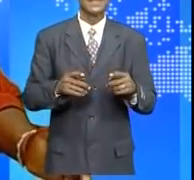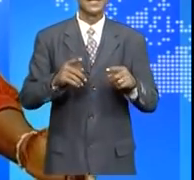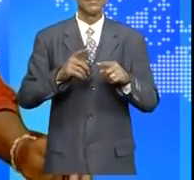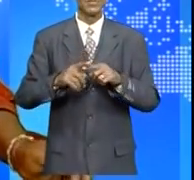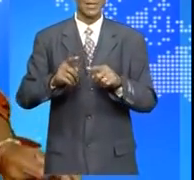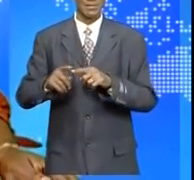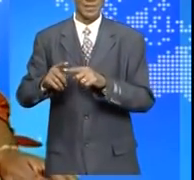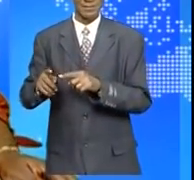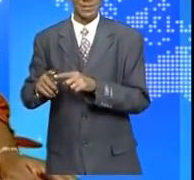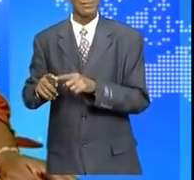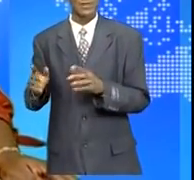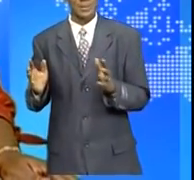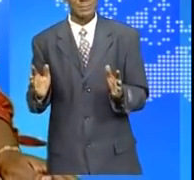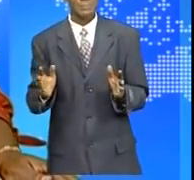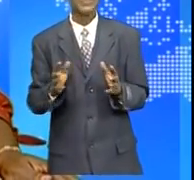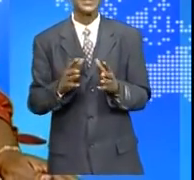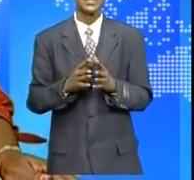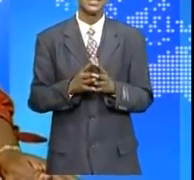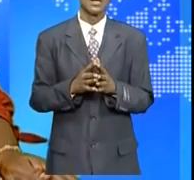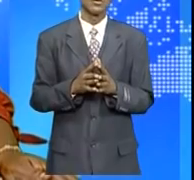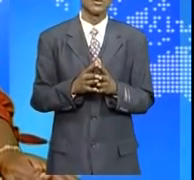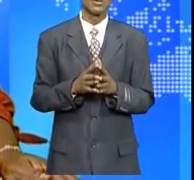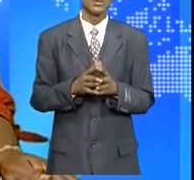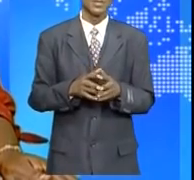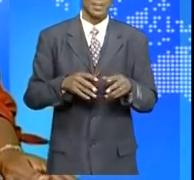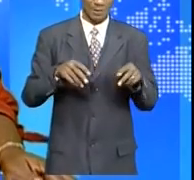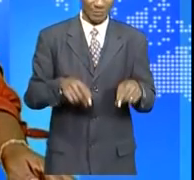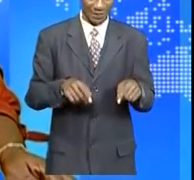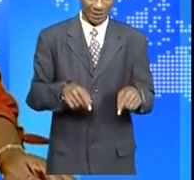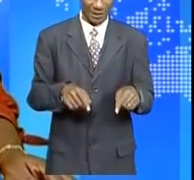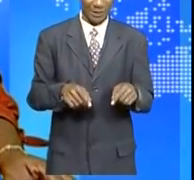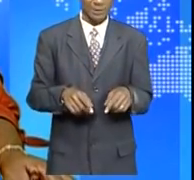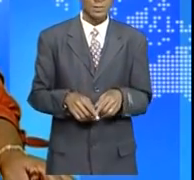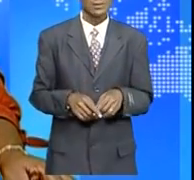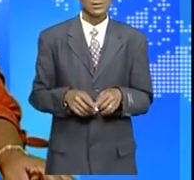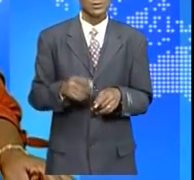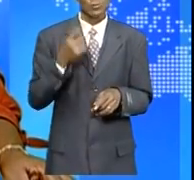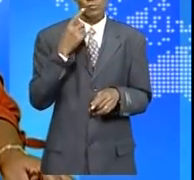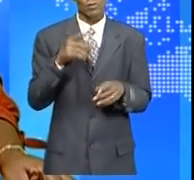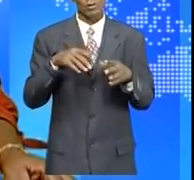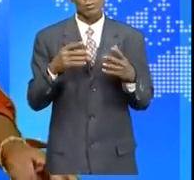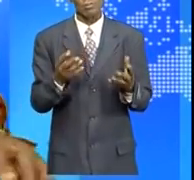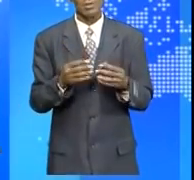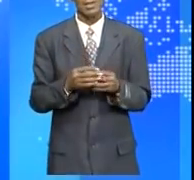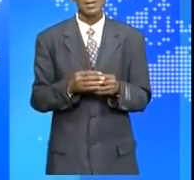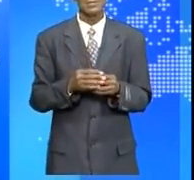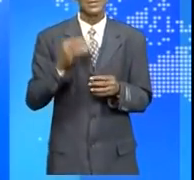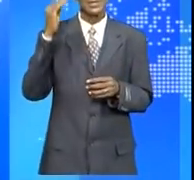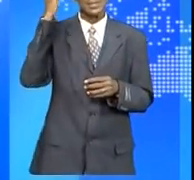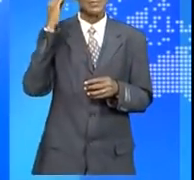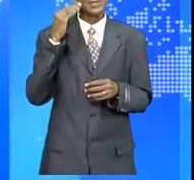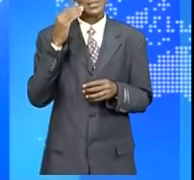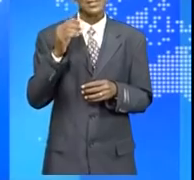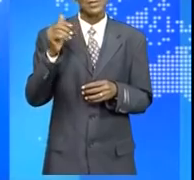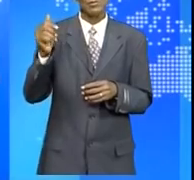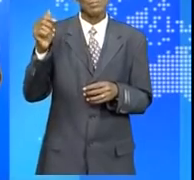pour abriter les échéances sportives futures. Le ministre de Sport, Serge Kondé, en a discuté longuement avec le